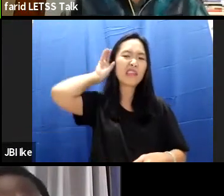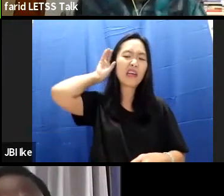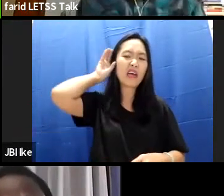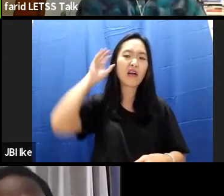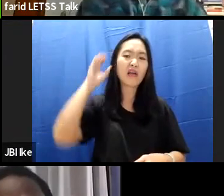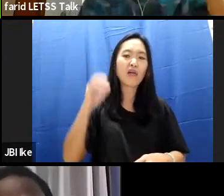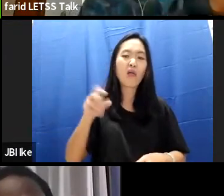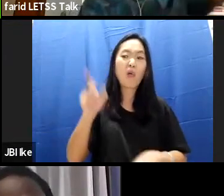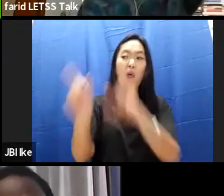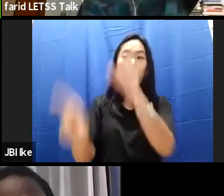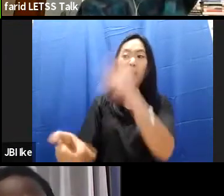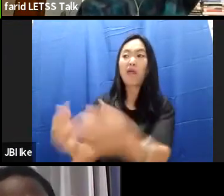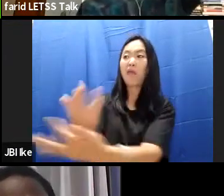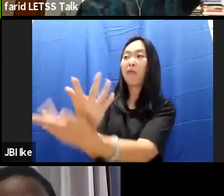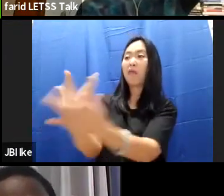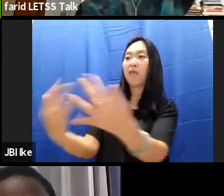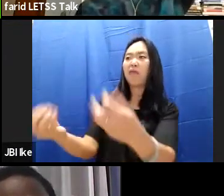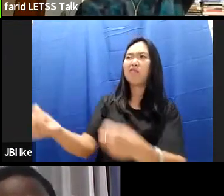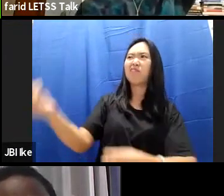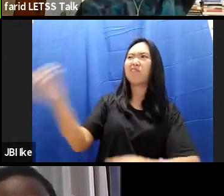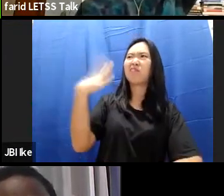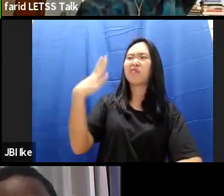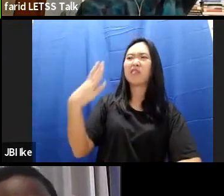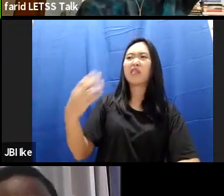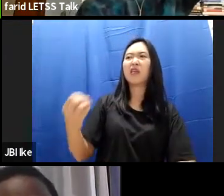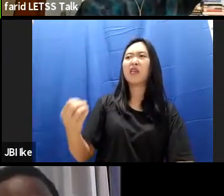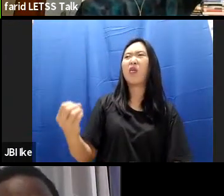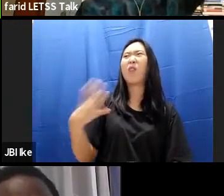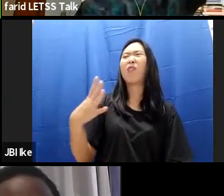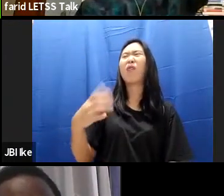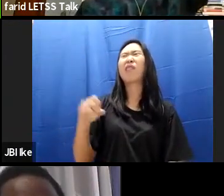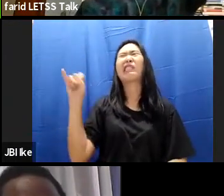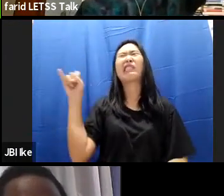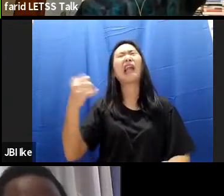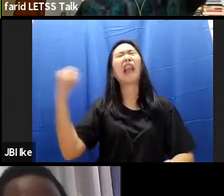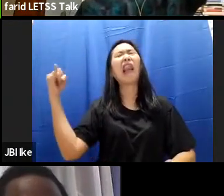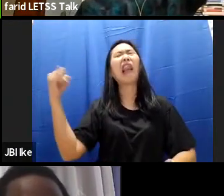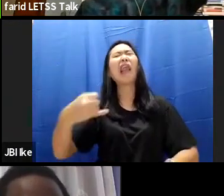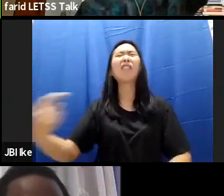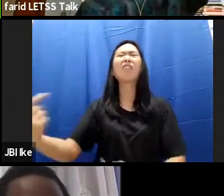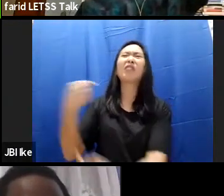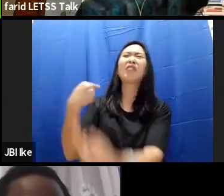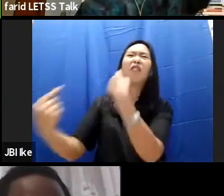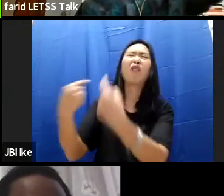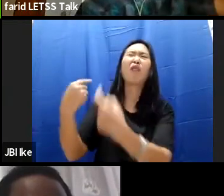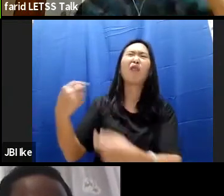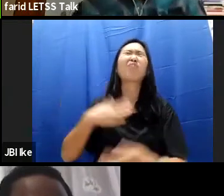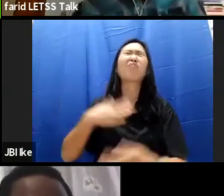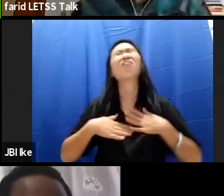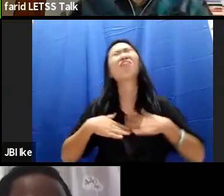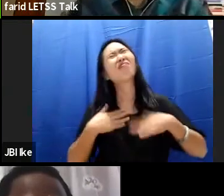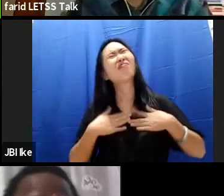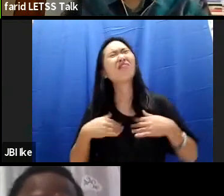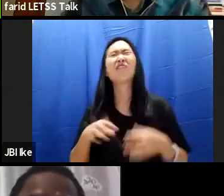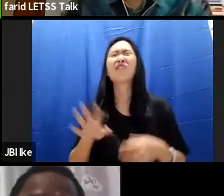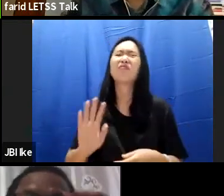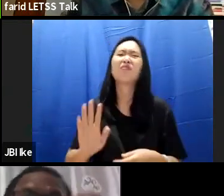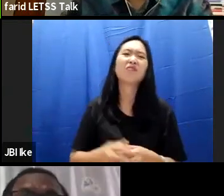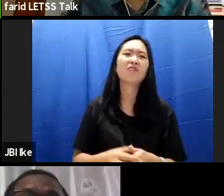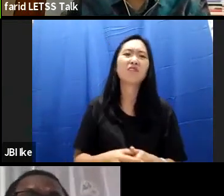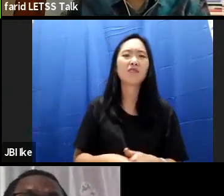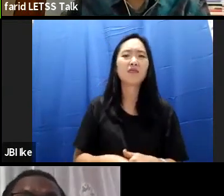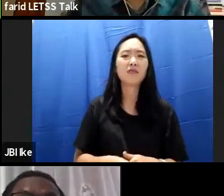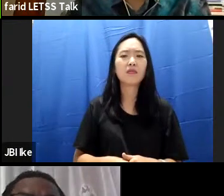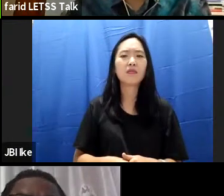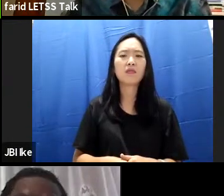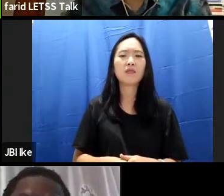ungkapan-ungkapan yang kadang aduh nggak enak nih dengernya gitu kan. Tapi kalau sekarang ya sering juga sih, tapi kadang ini apa lebih soft